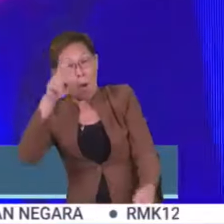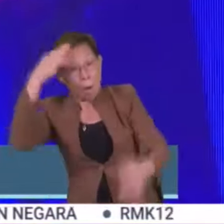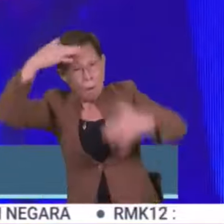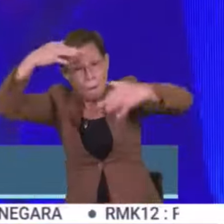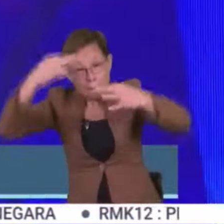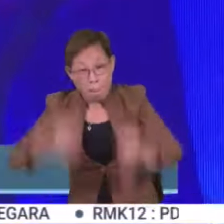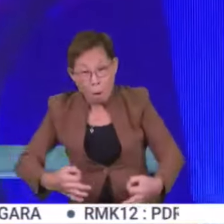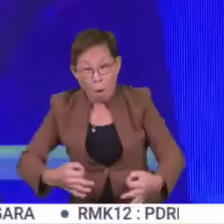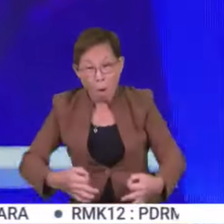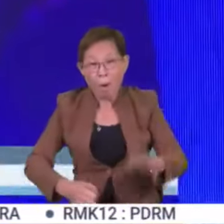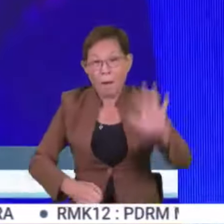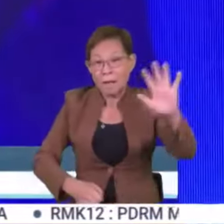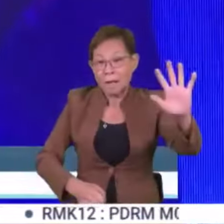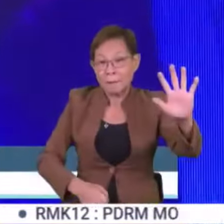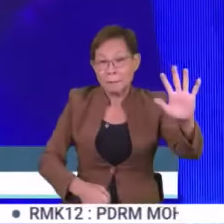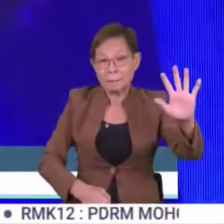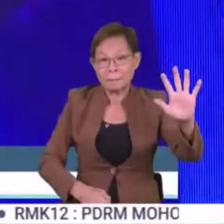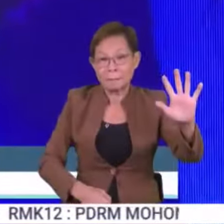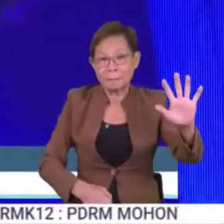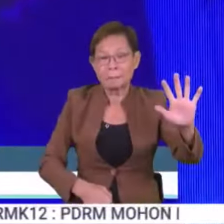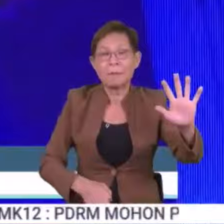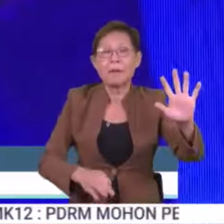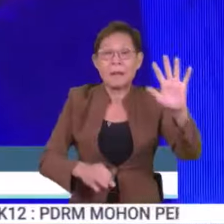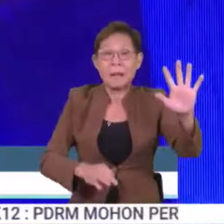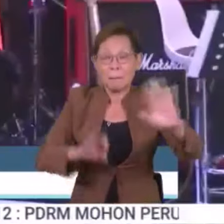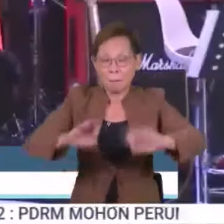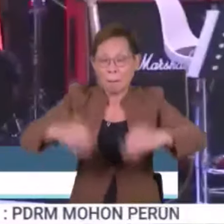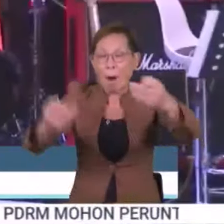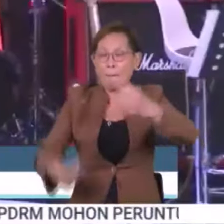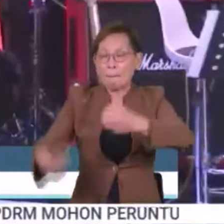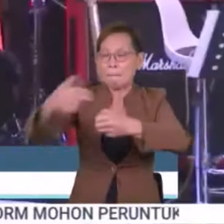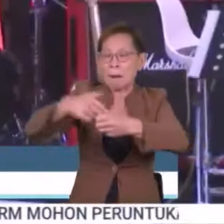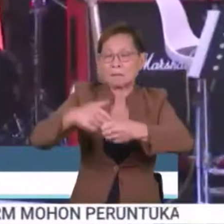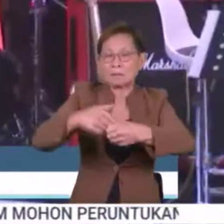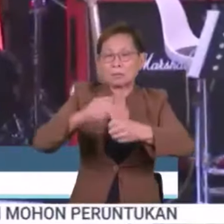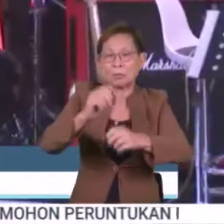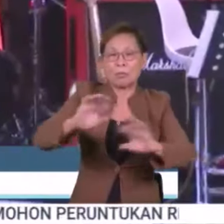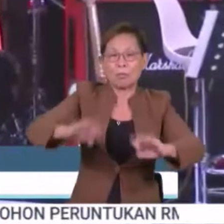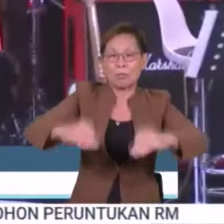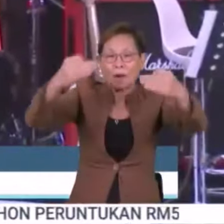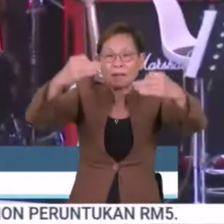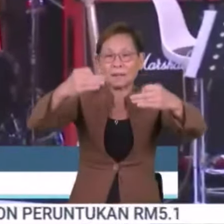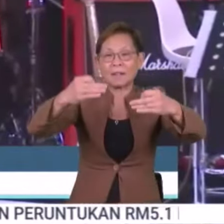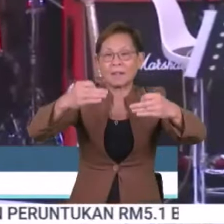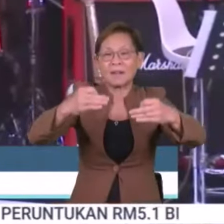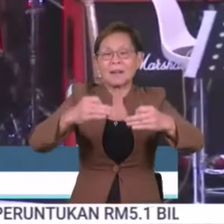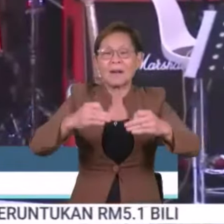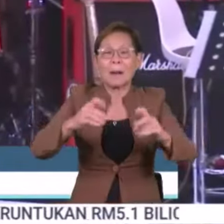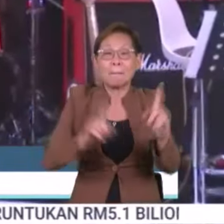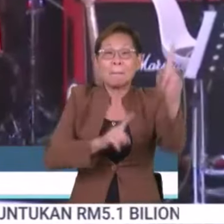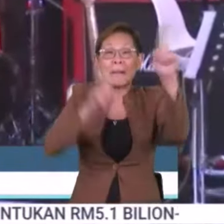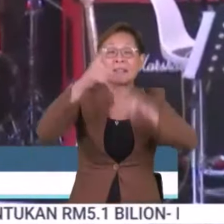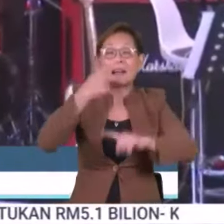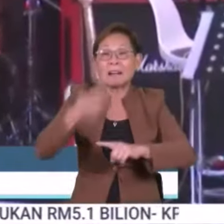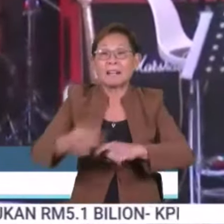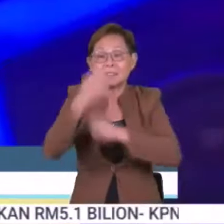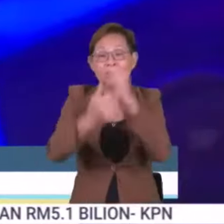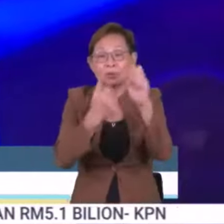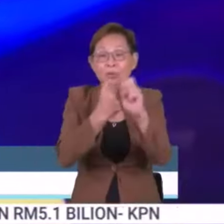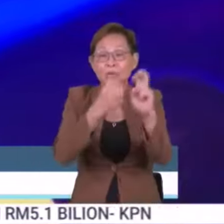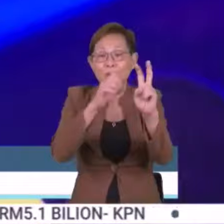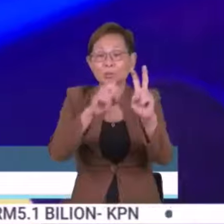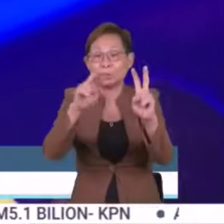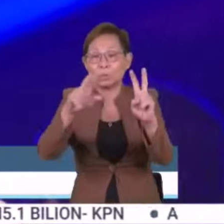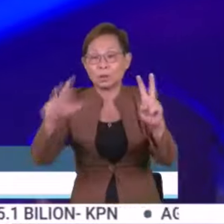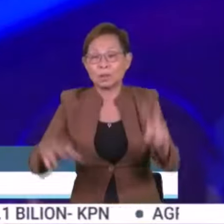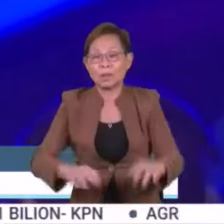keputusan lima para finale yang berjaya ke kemuncak bintang klasik 2023 dan antara